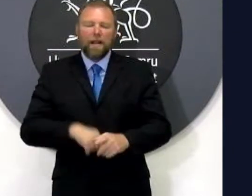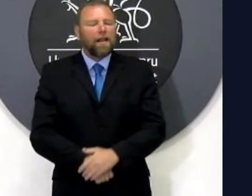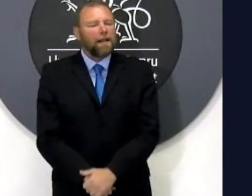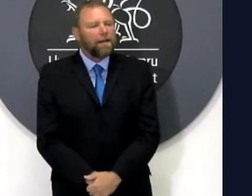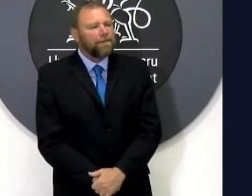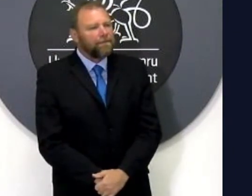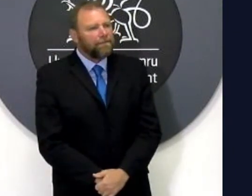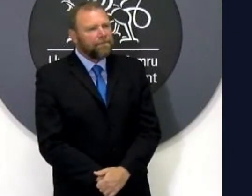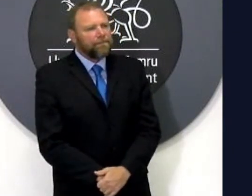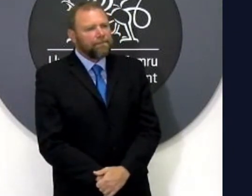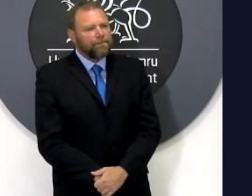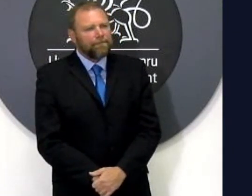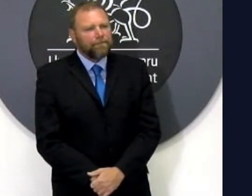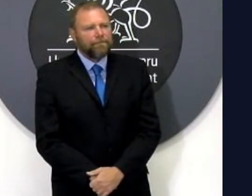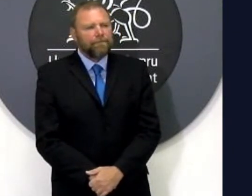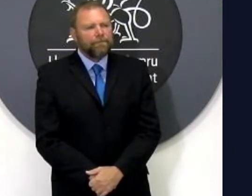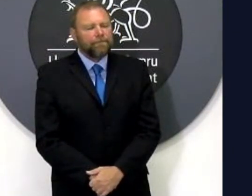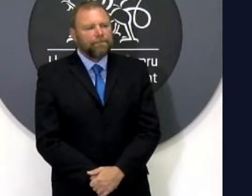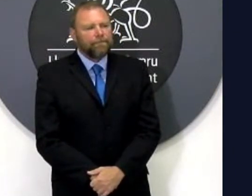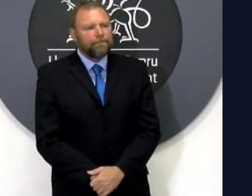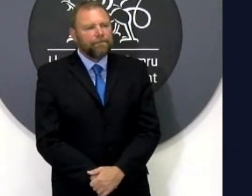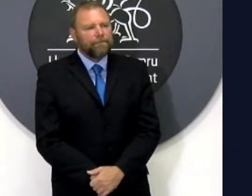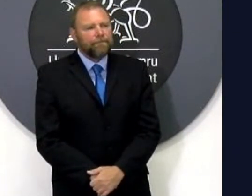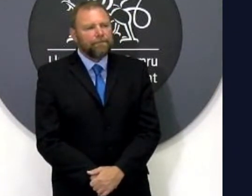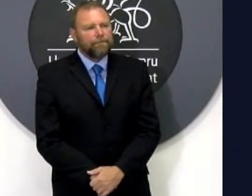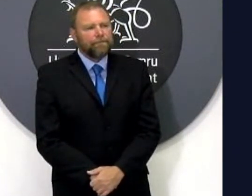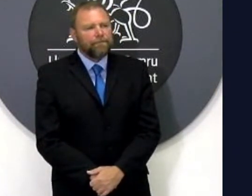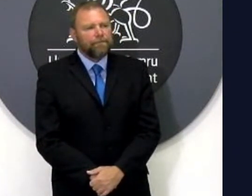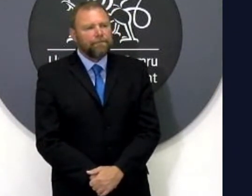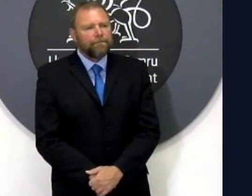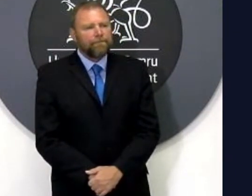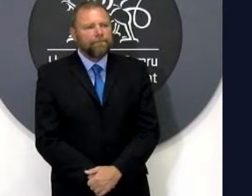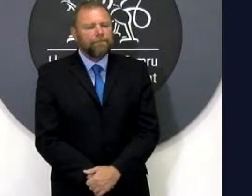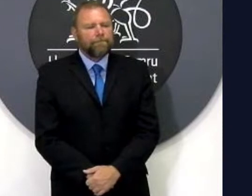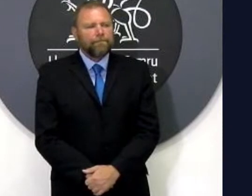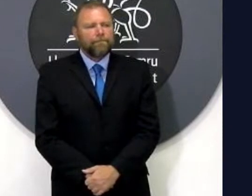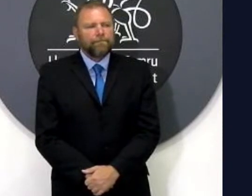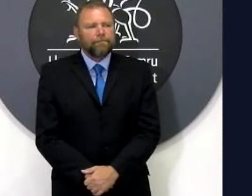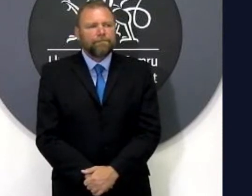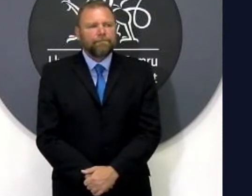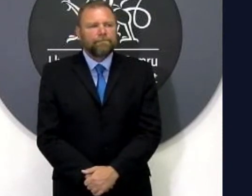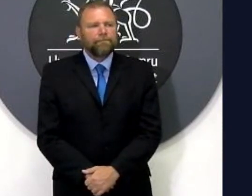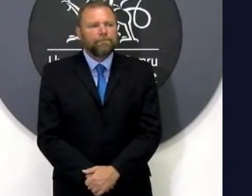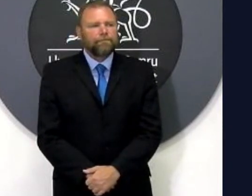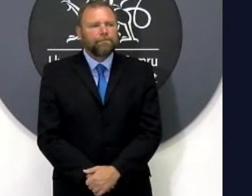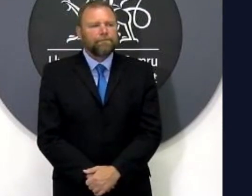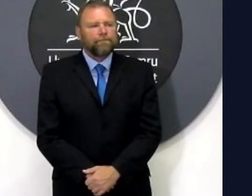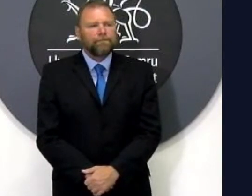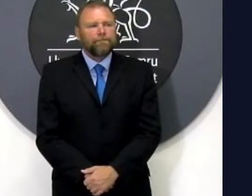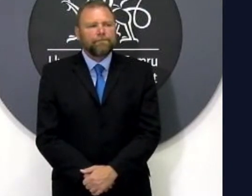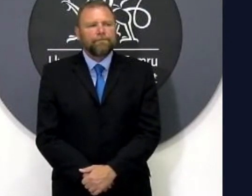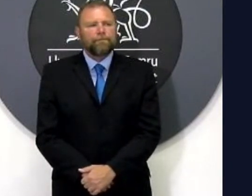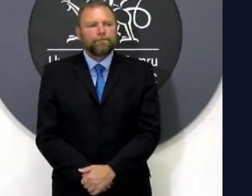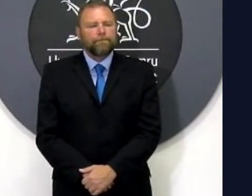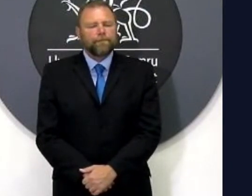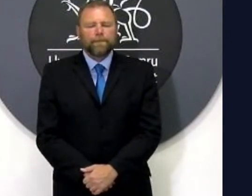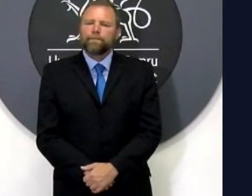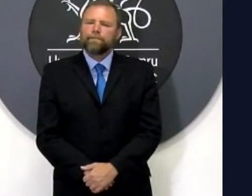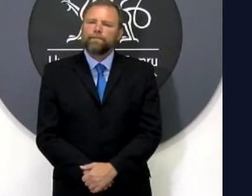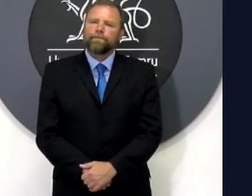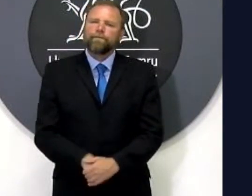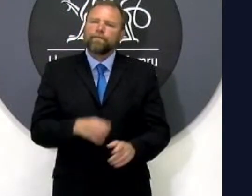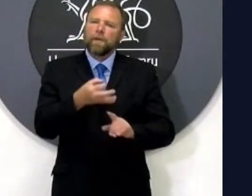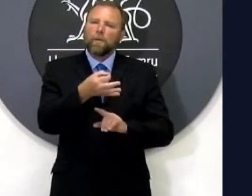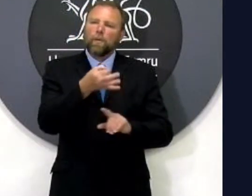dod yn y fan. Ond mae rhaid ni sicrhau ein bod ni'n gweithio mewn ffyrdd gwahanol. Falle